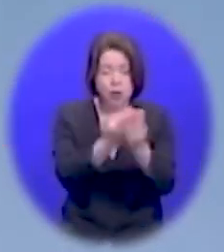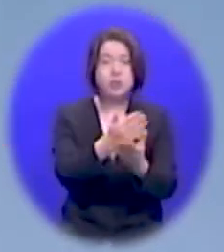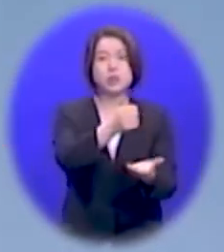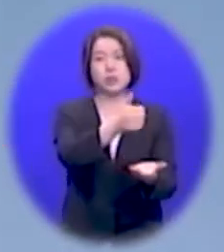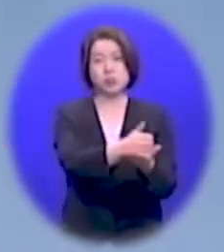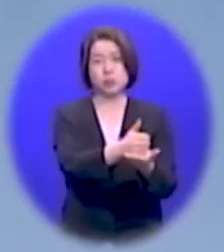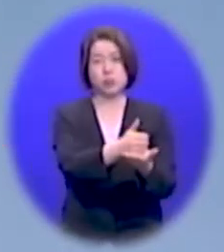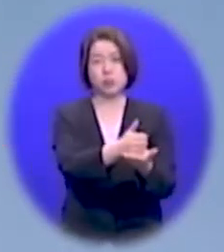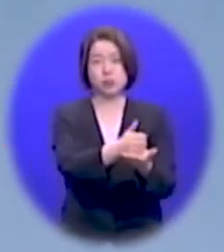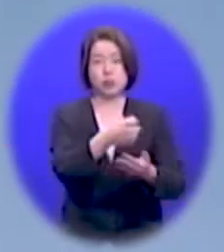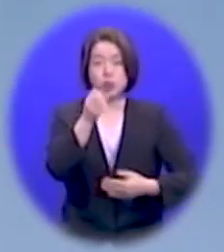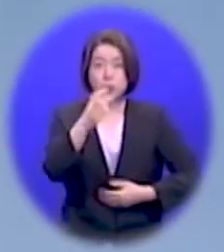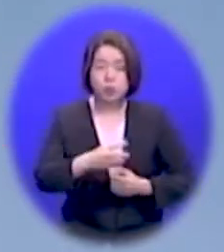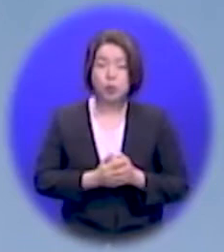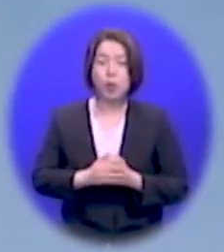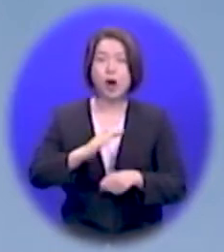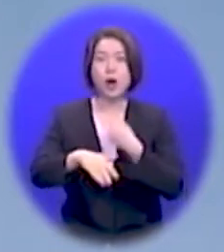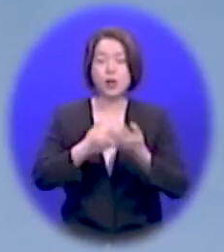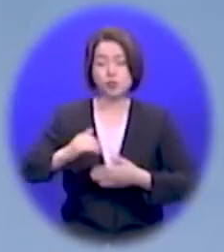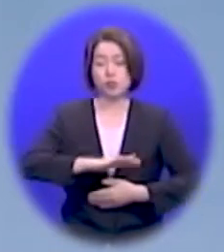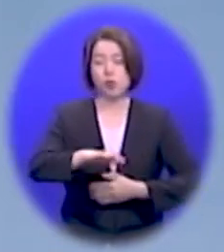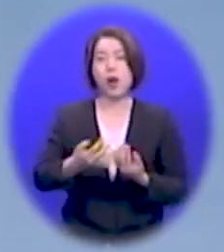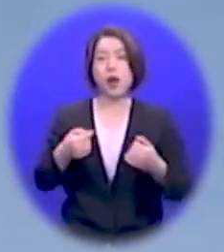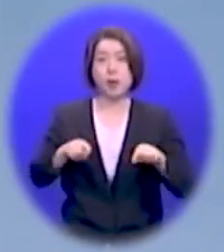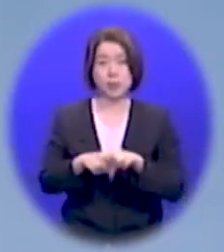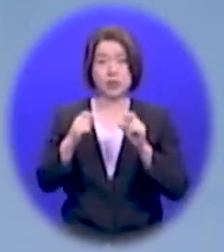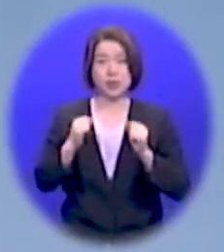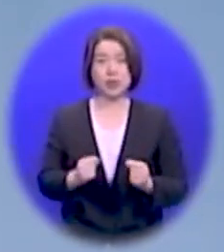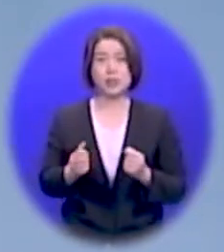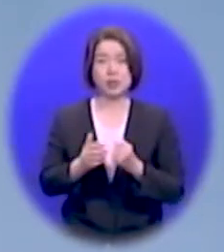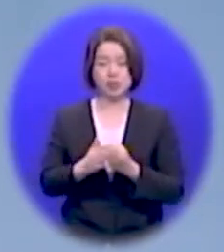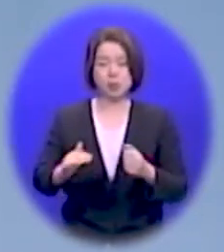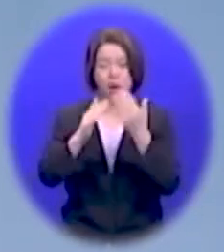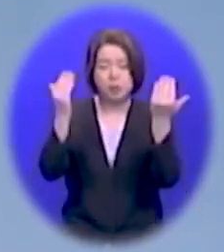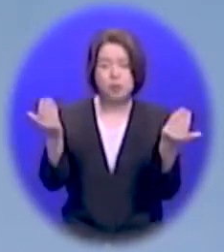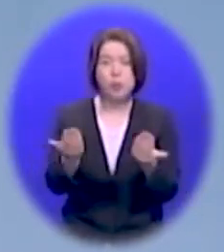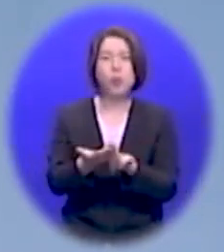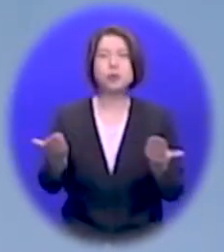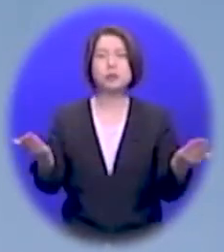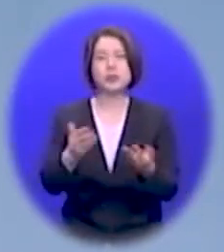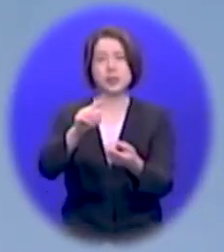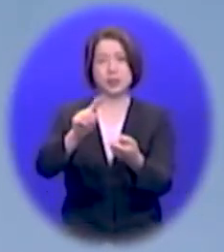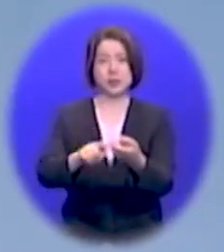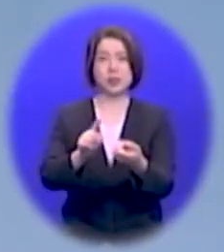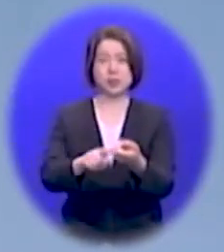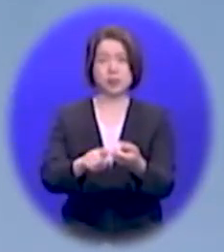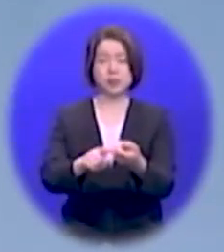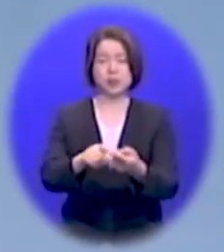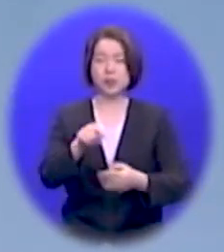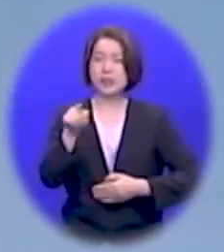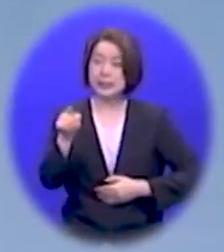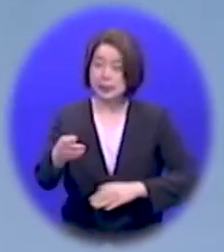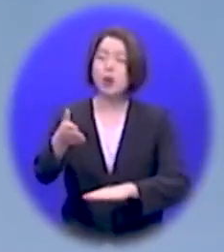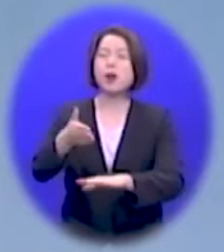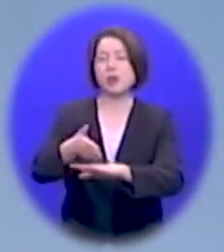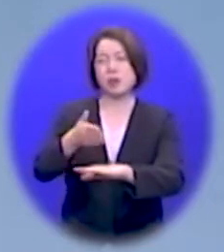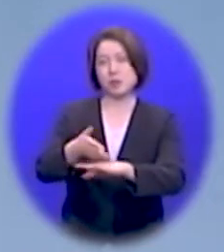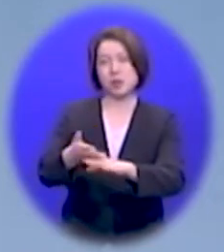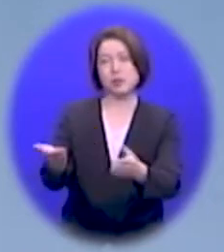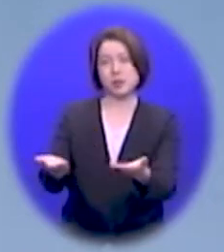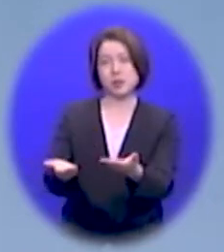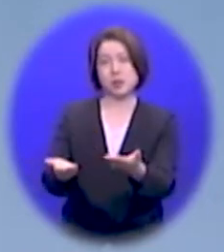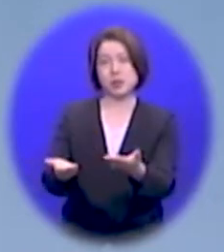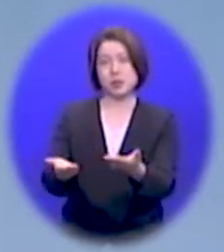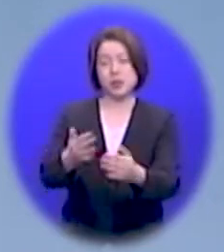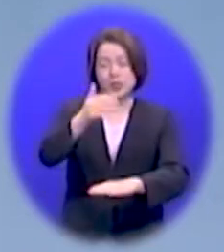하나님은 우리와 함께 계신 이 모든 일에 대하여 이건 감사한 일이다